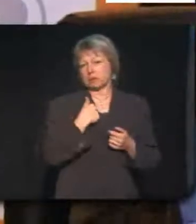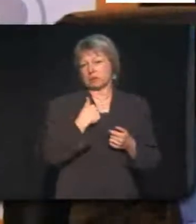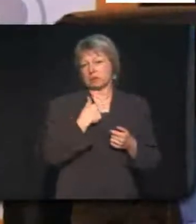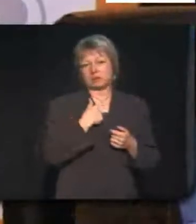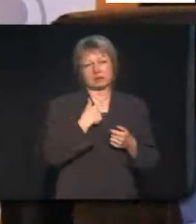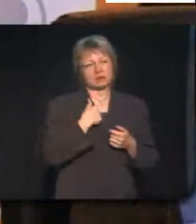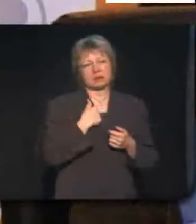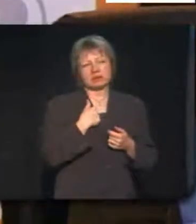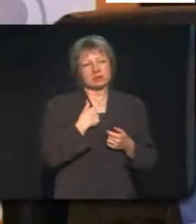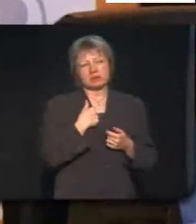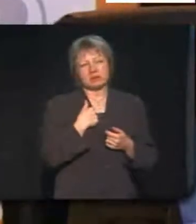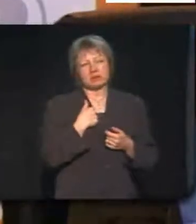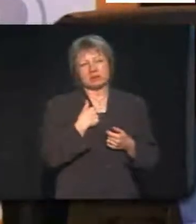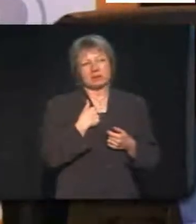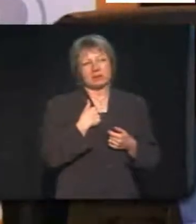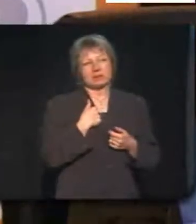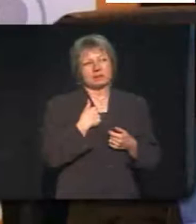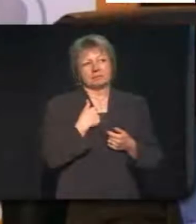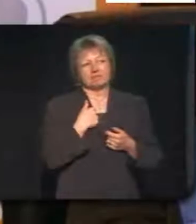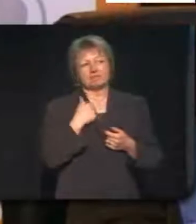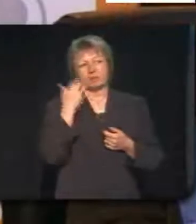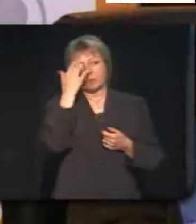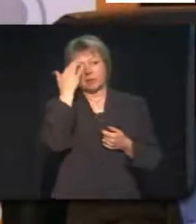das ist schade